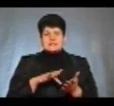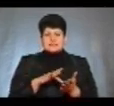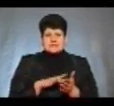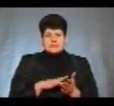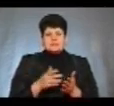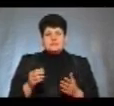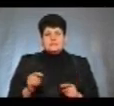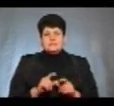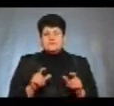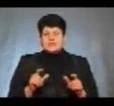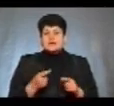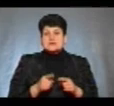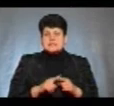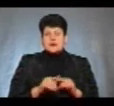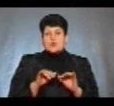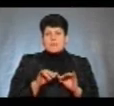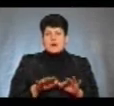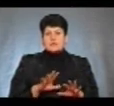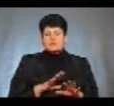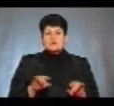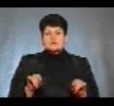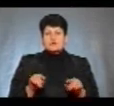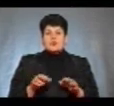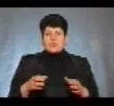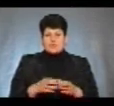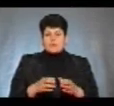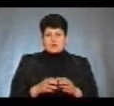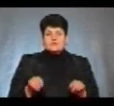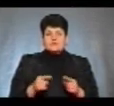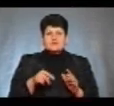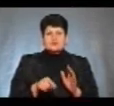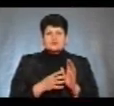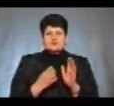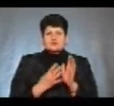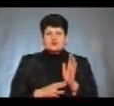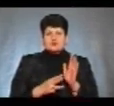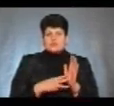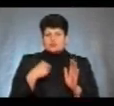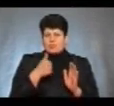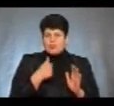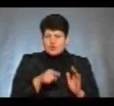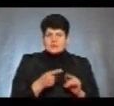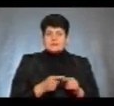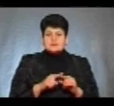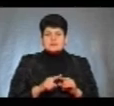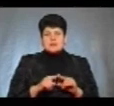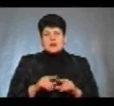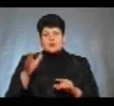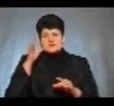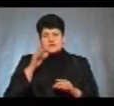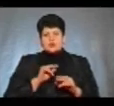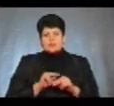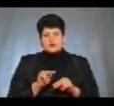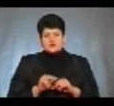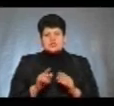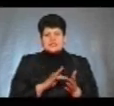«Дінтернел Едукейшн». Ця компанія була заснована в 1998 році під назвою «Дінтернел Букс». Зараз це освітньо-методичний центр із